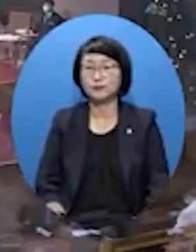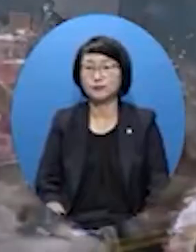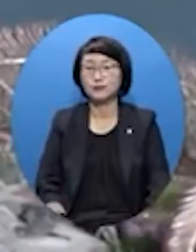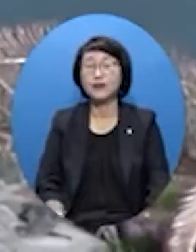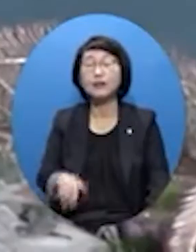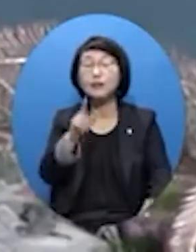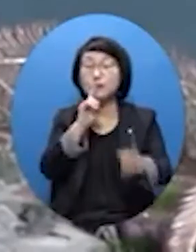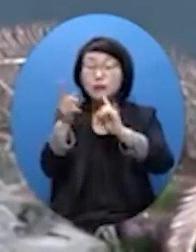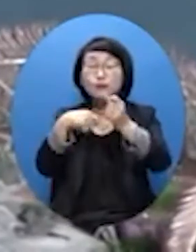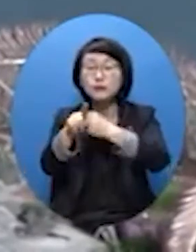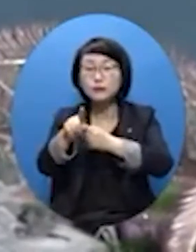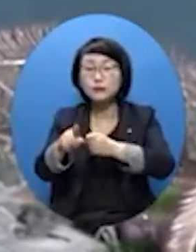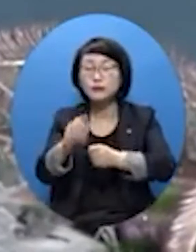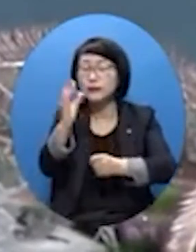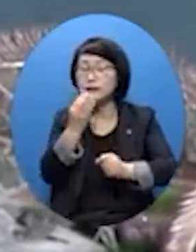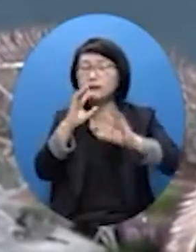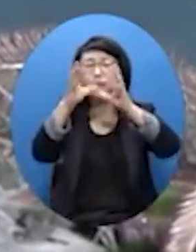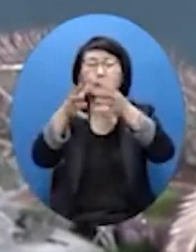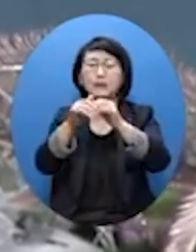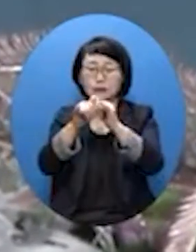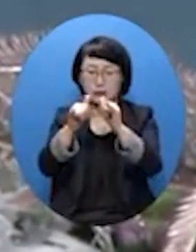이 말씀은 이스라엘 백성들이